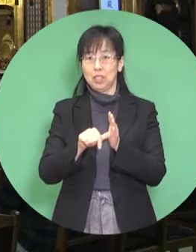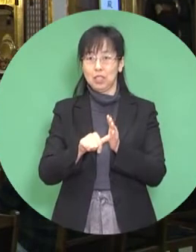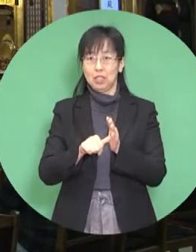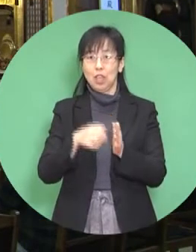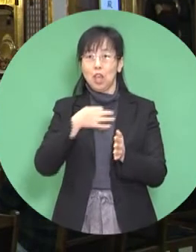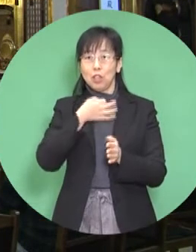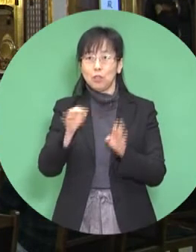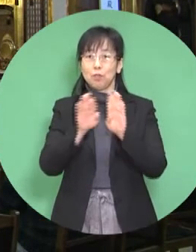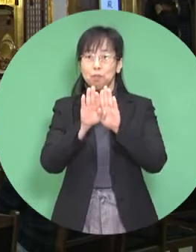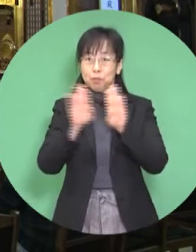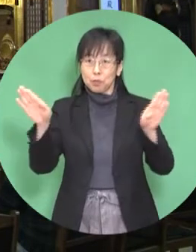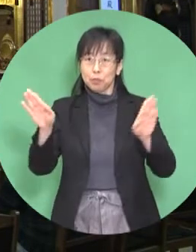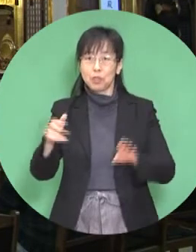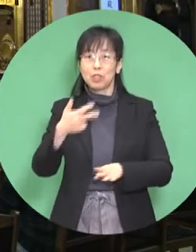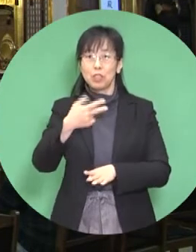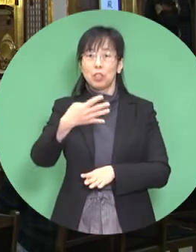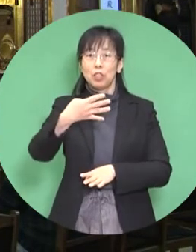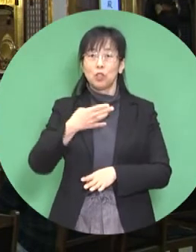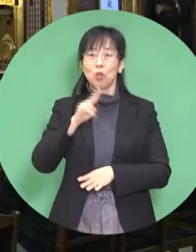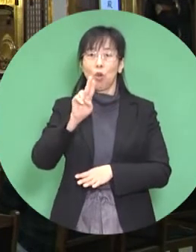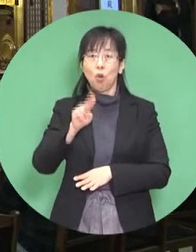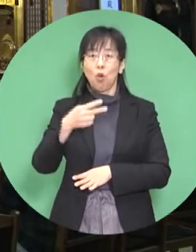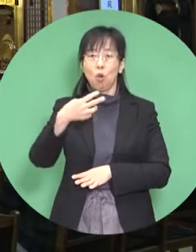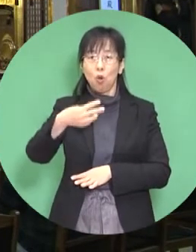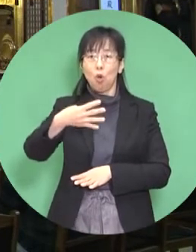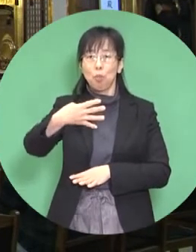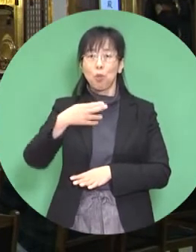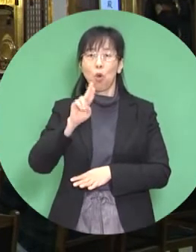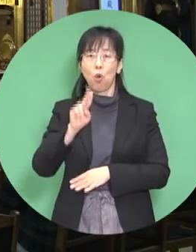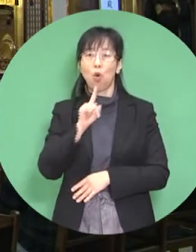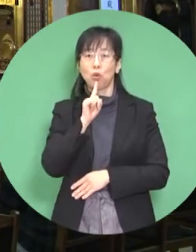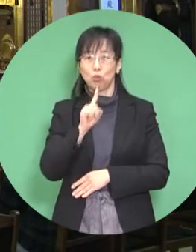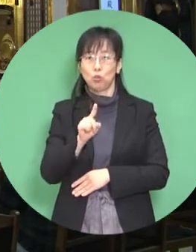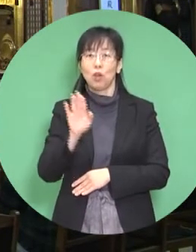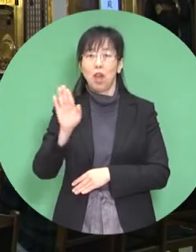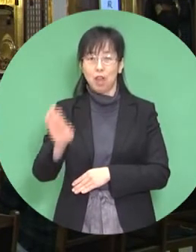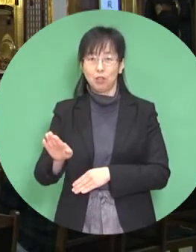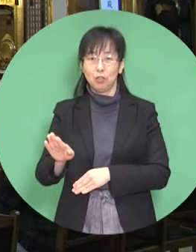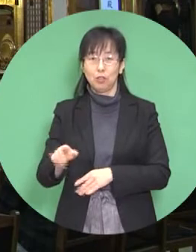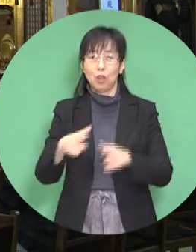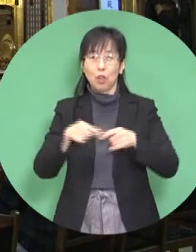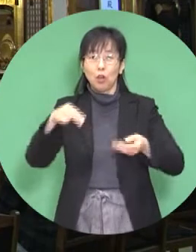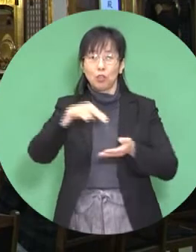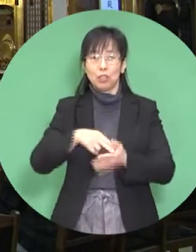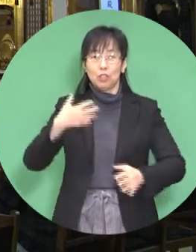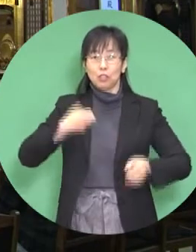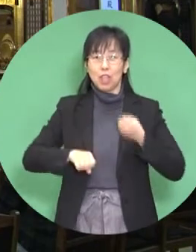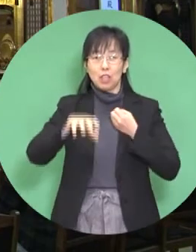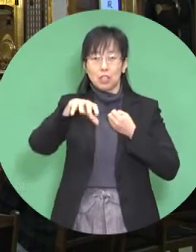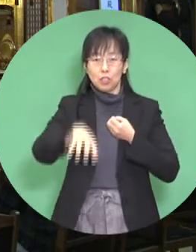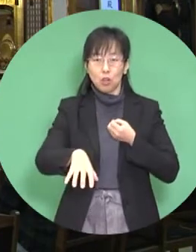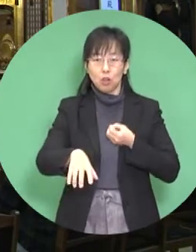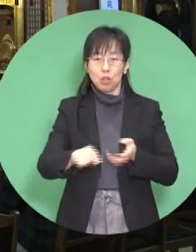行事があります。国立劇場でも上演予定です。